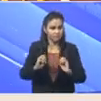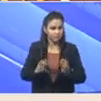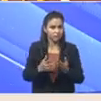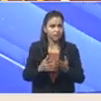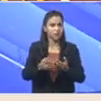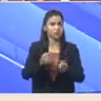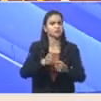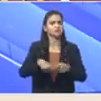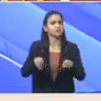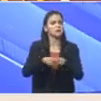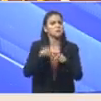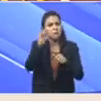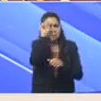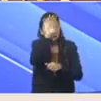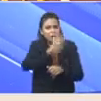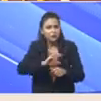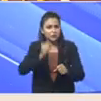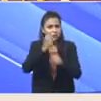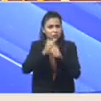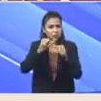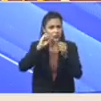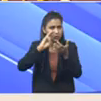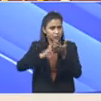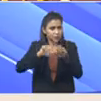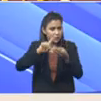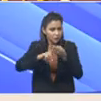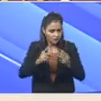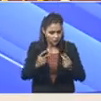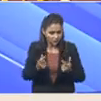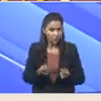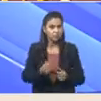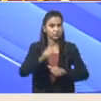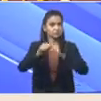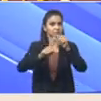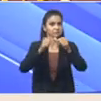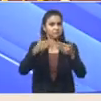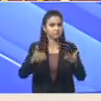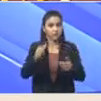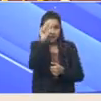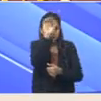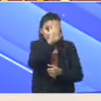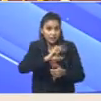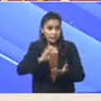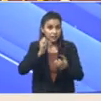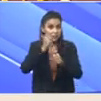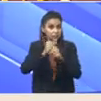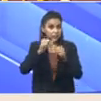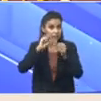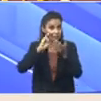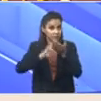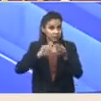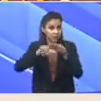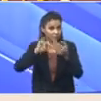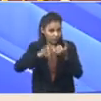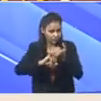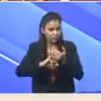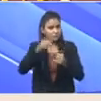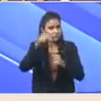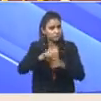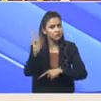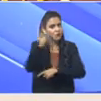के गेमिंग स्पेस का भी तेजी से विस्तार हो रहा है। इंडियन गेम्स भी इन दिनों दुनिया भर